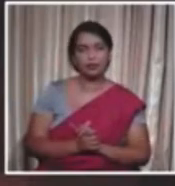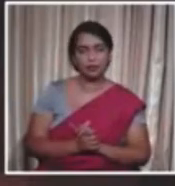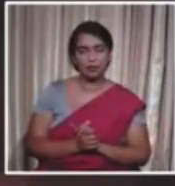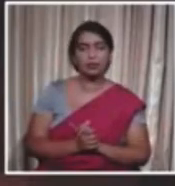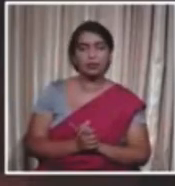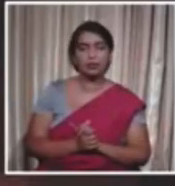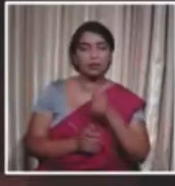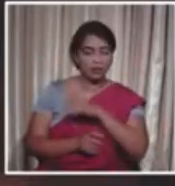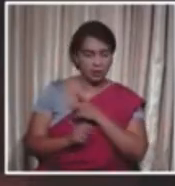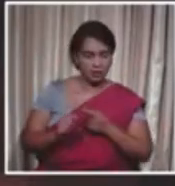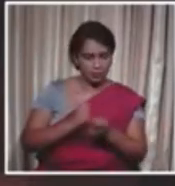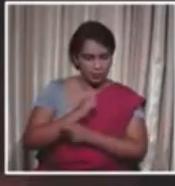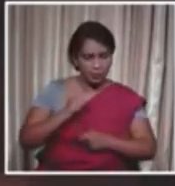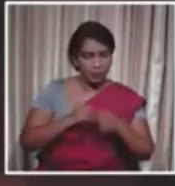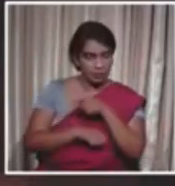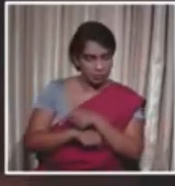මේ යලකන්නේ